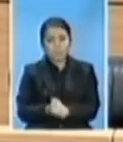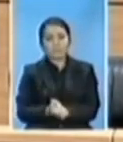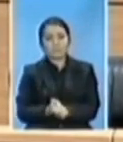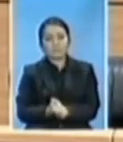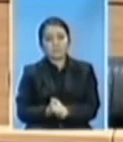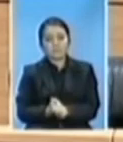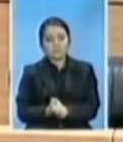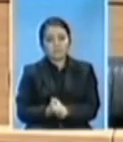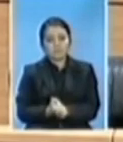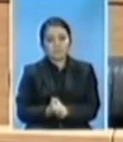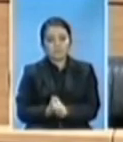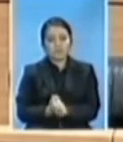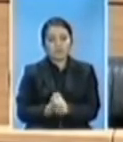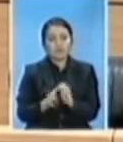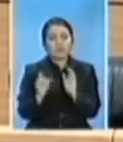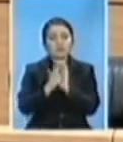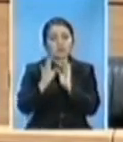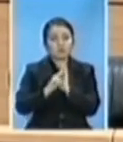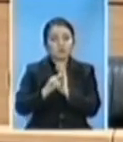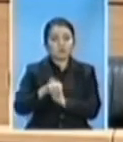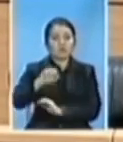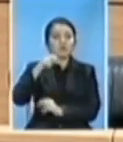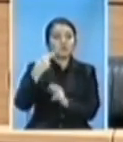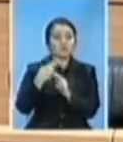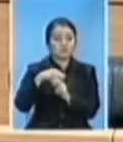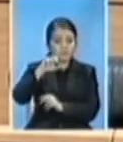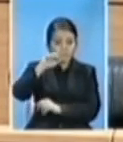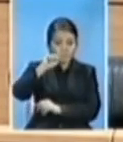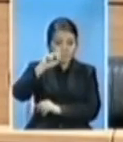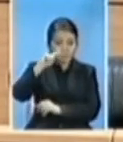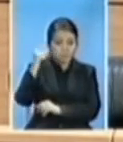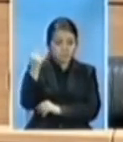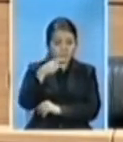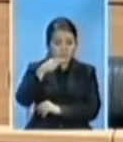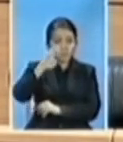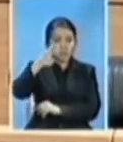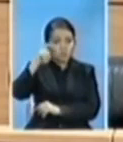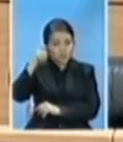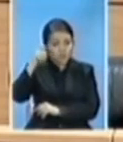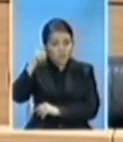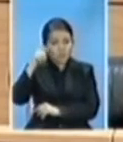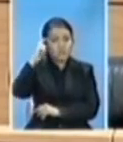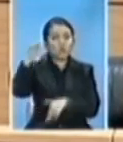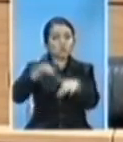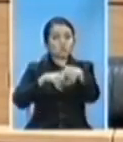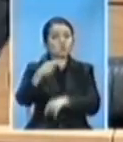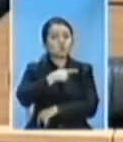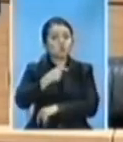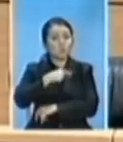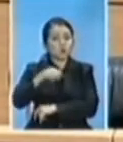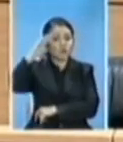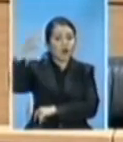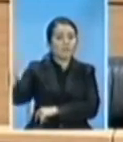กระทั่งพลเอกสนธิบุญยรัตกลินหลงครับหลงว่าประชาชนชอบการรัฐประหารครับโ